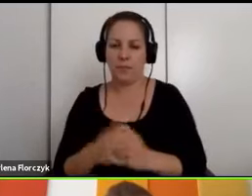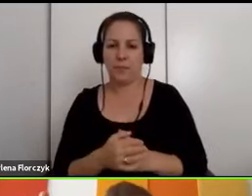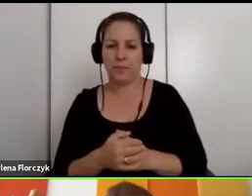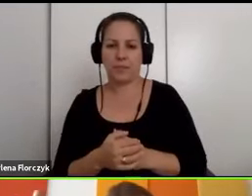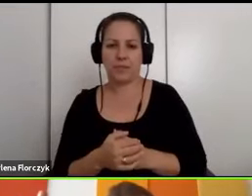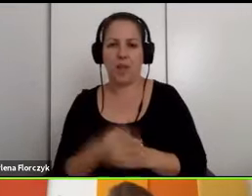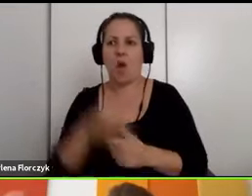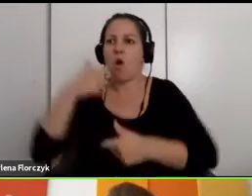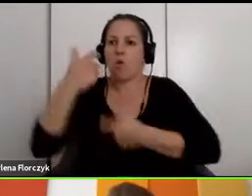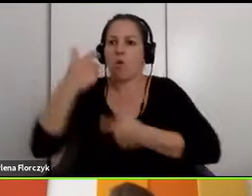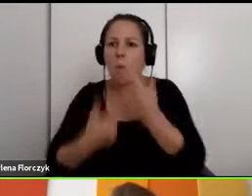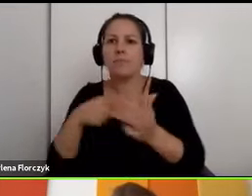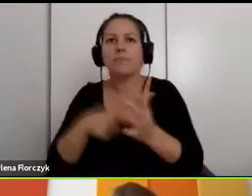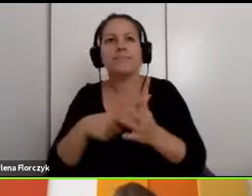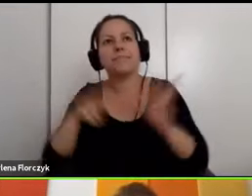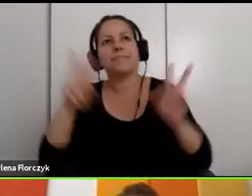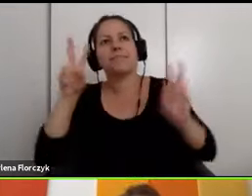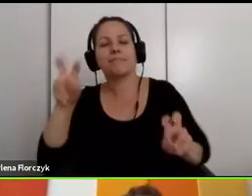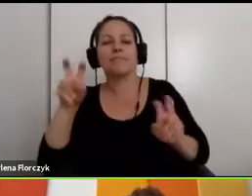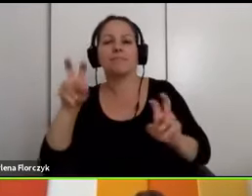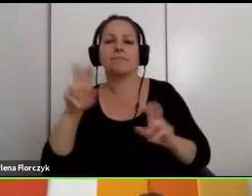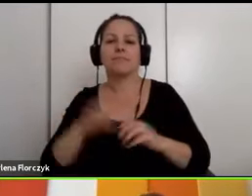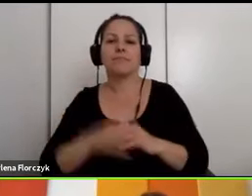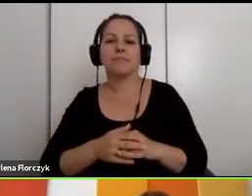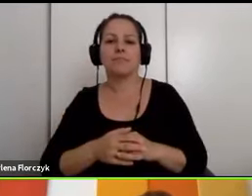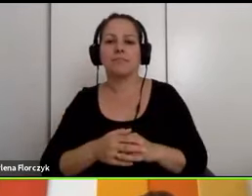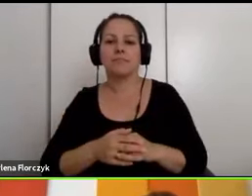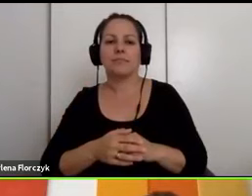I robić w takim rozumieniu